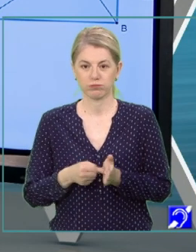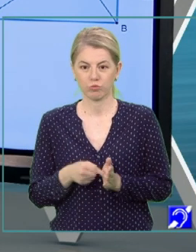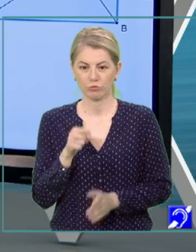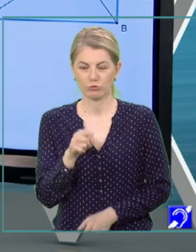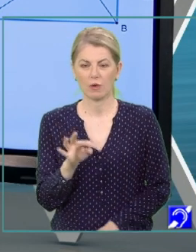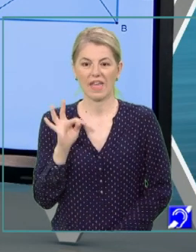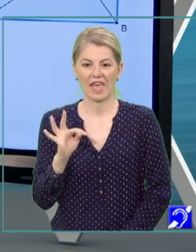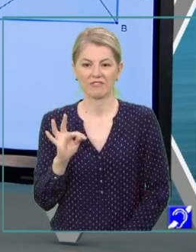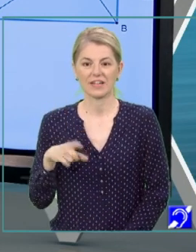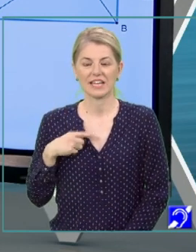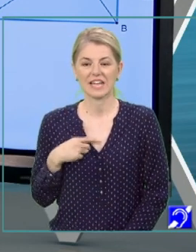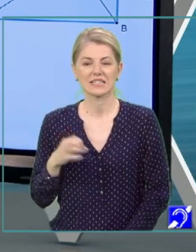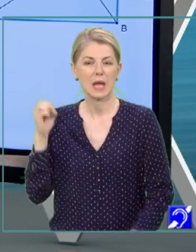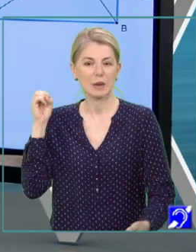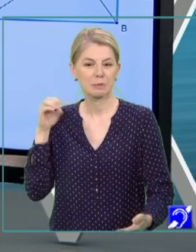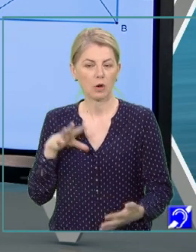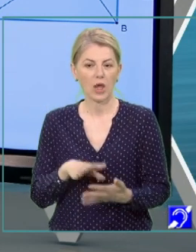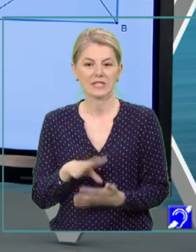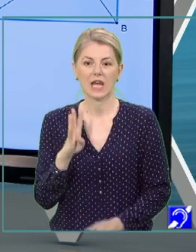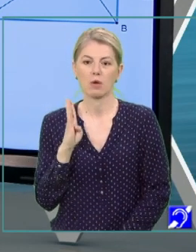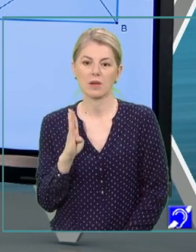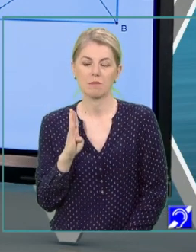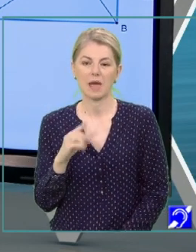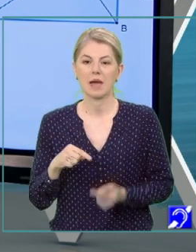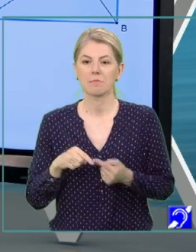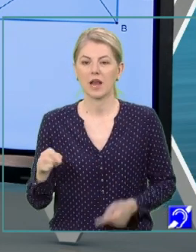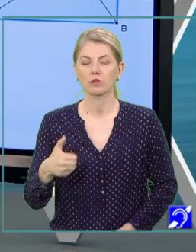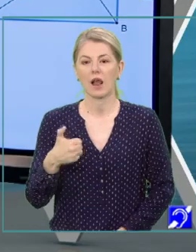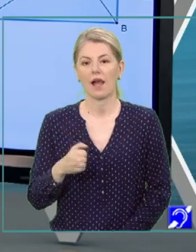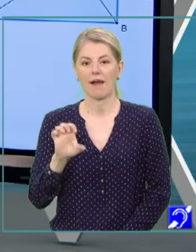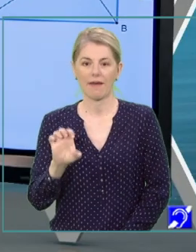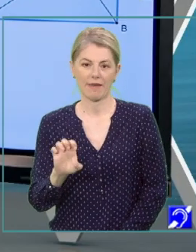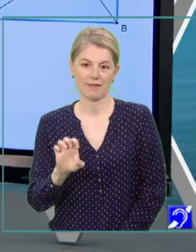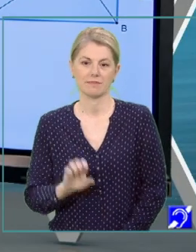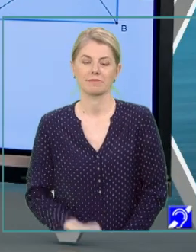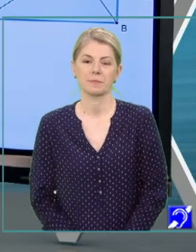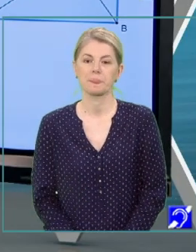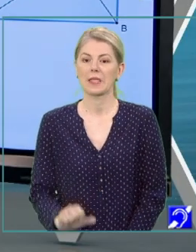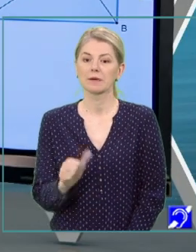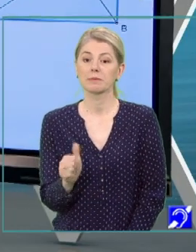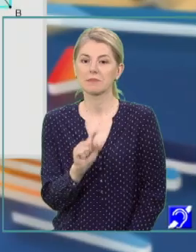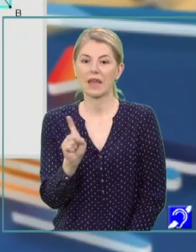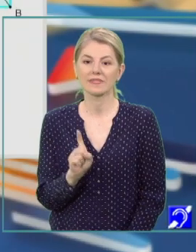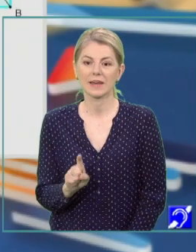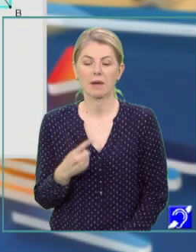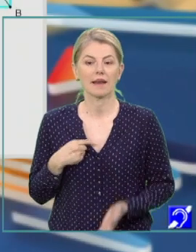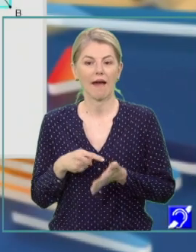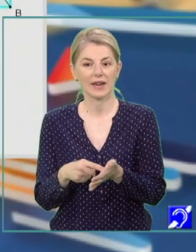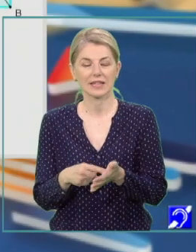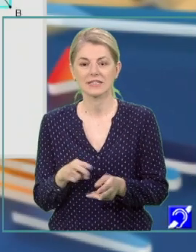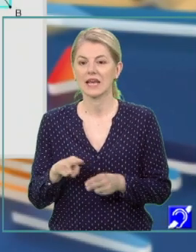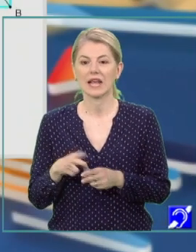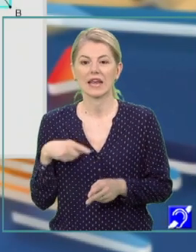acesta F este proiecția lui B pe latura AE. Prima întrebare. Arătați că